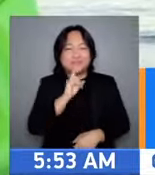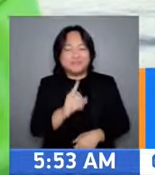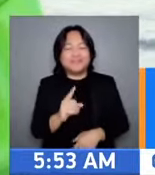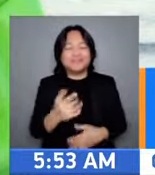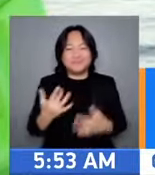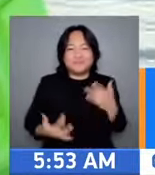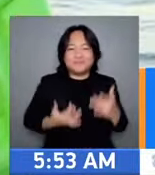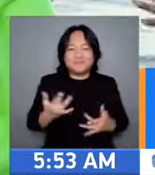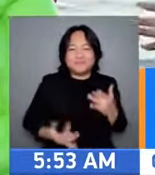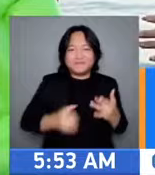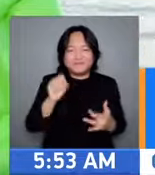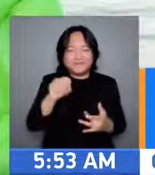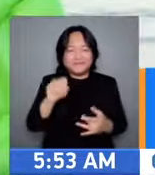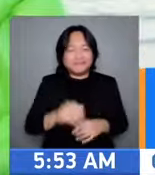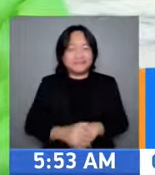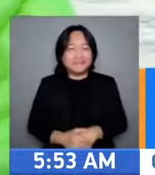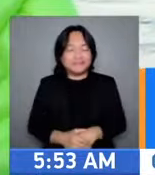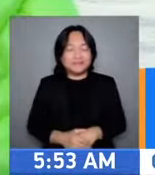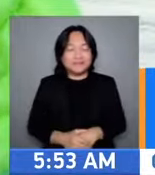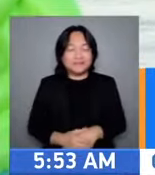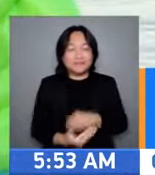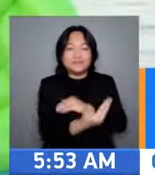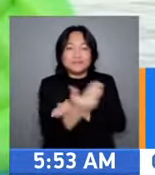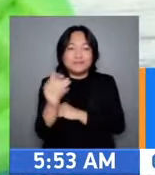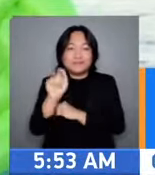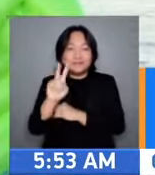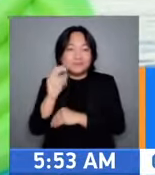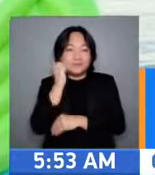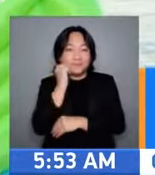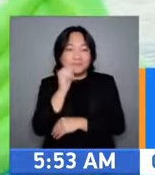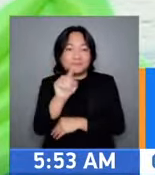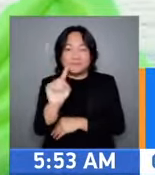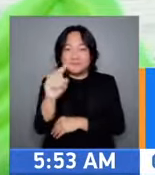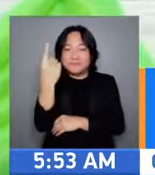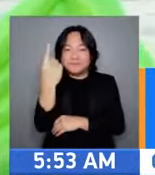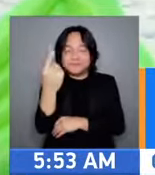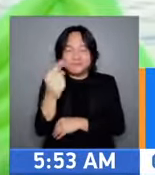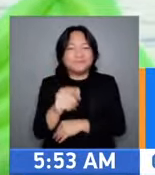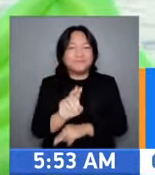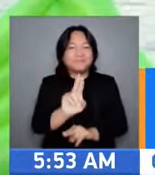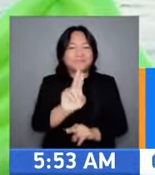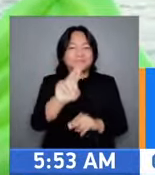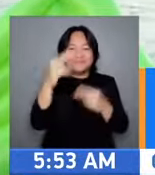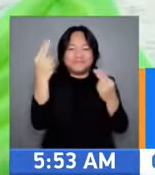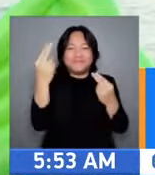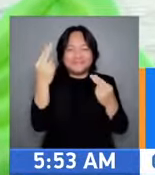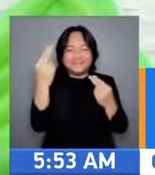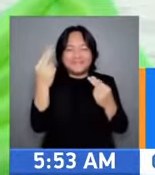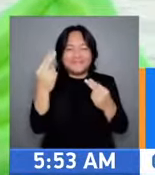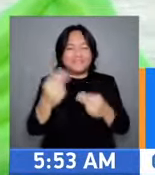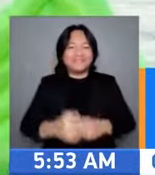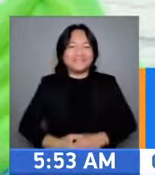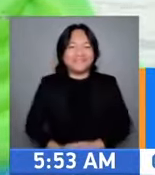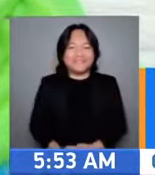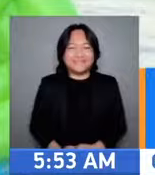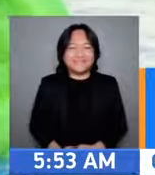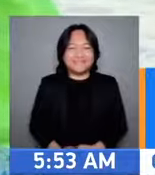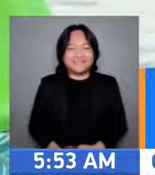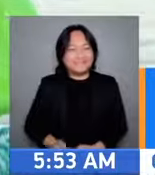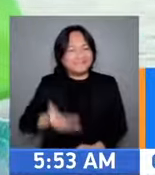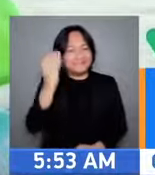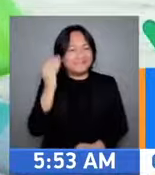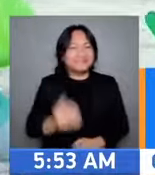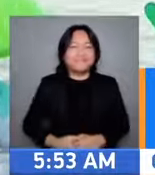kapuso, dito sa inyong pambansang morning show kung saan laging una ka, ha? Una? Hear it! Let's go!